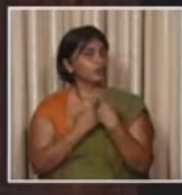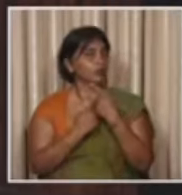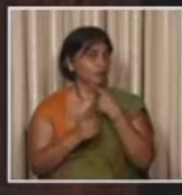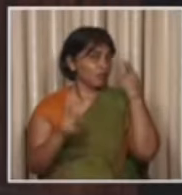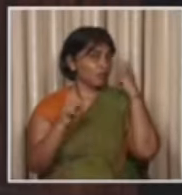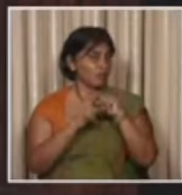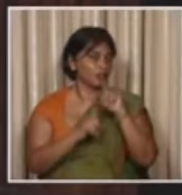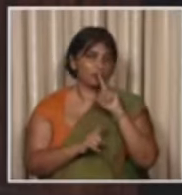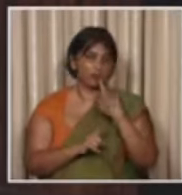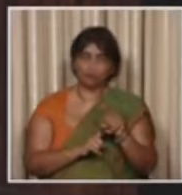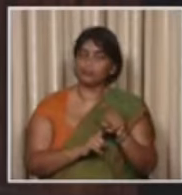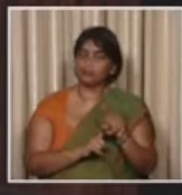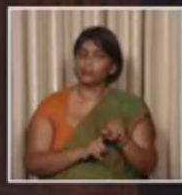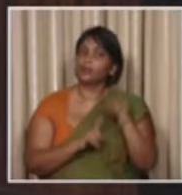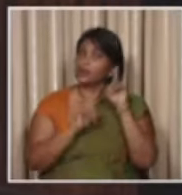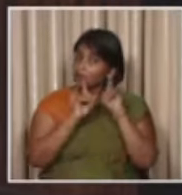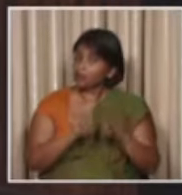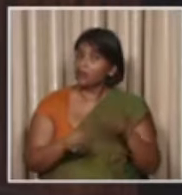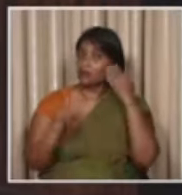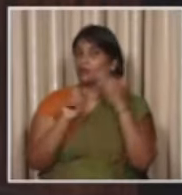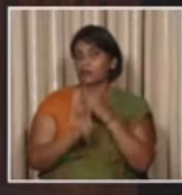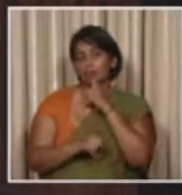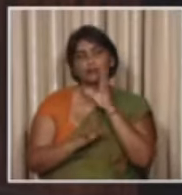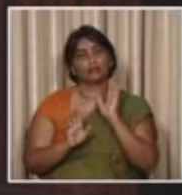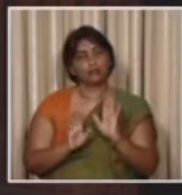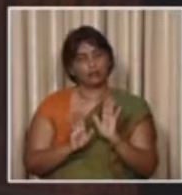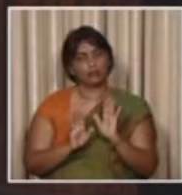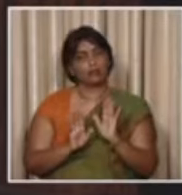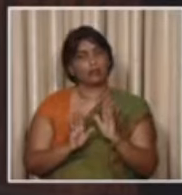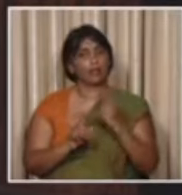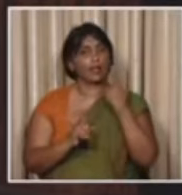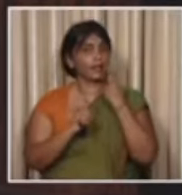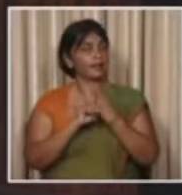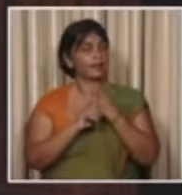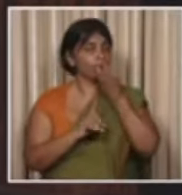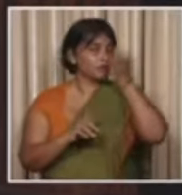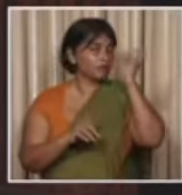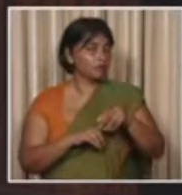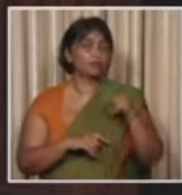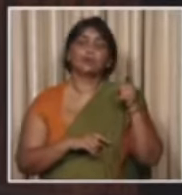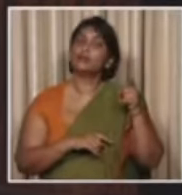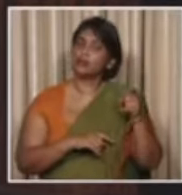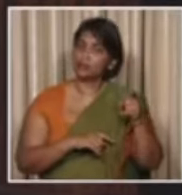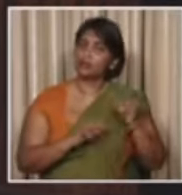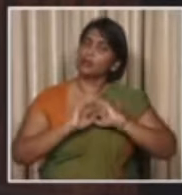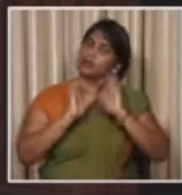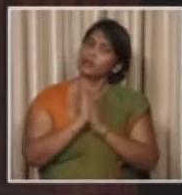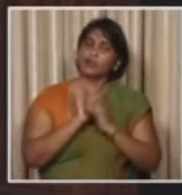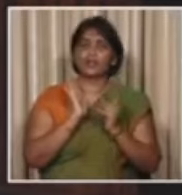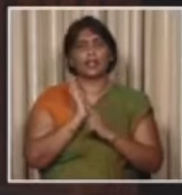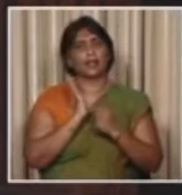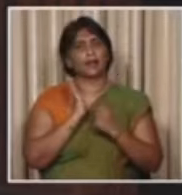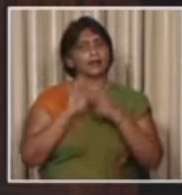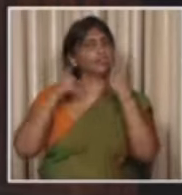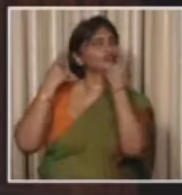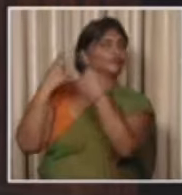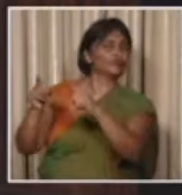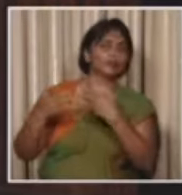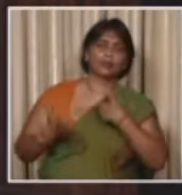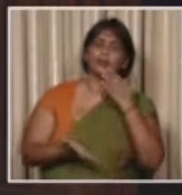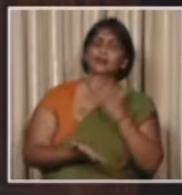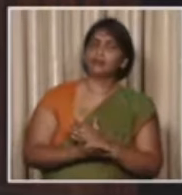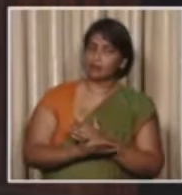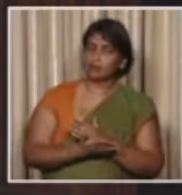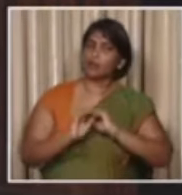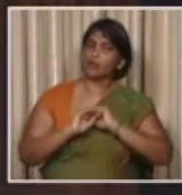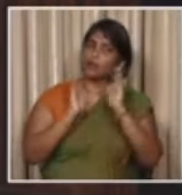කර ඒමන ඒ ඒ ගැනත් කතා කරදීම දළදා මාලිගාවට ද ප්‍රහරයක් වන ඔක්කොම LTT කවුන්ට කර දාල් නැවතුන